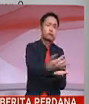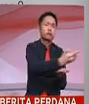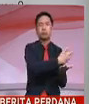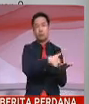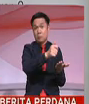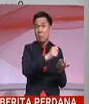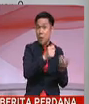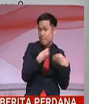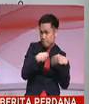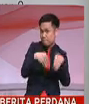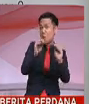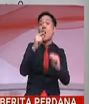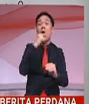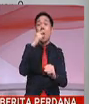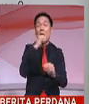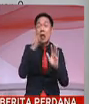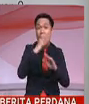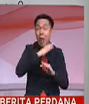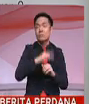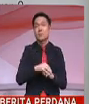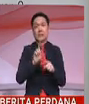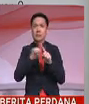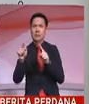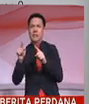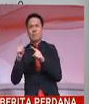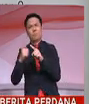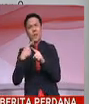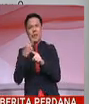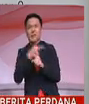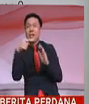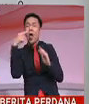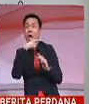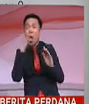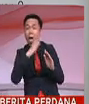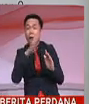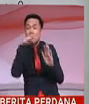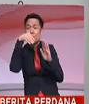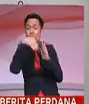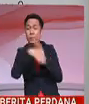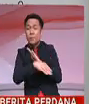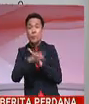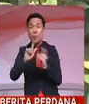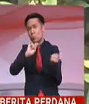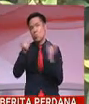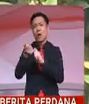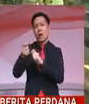yang harga tinggi itu. Dan bila nak tiba kepada bulan-bulan yang dia turun, kita tukar dan kita tanam melon